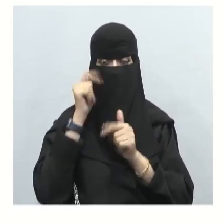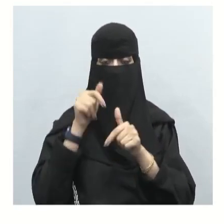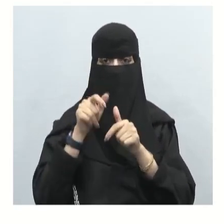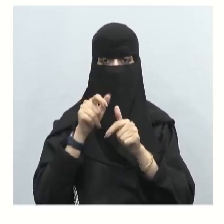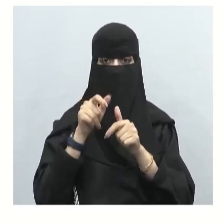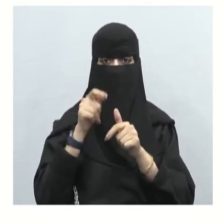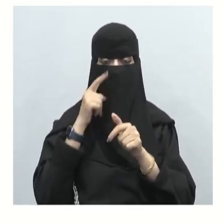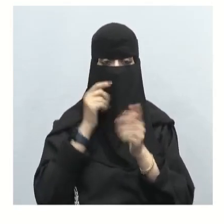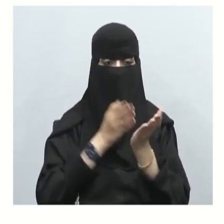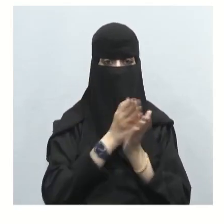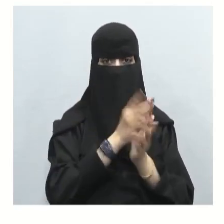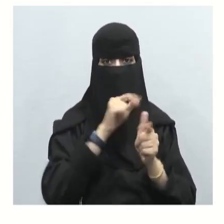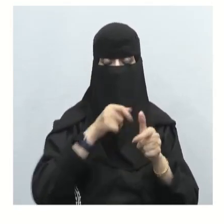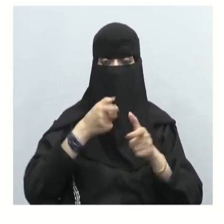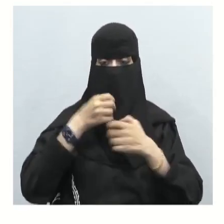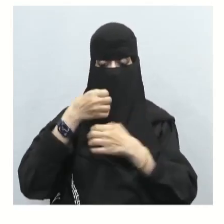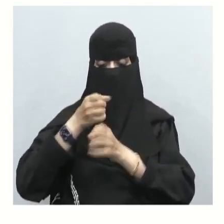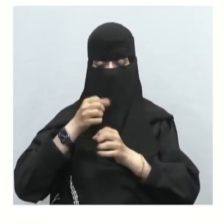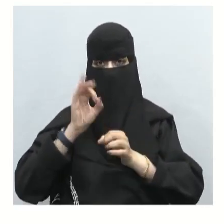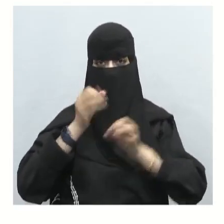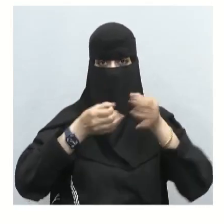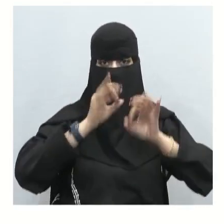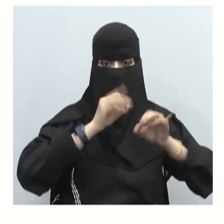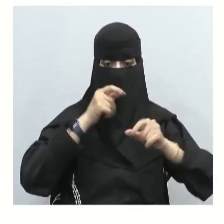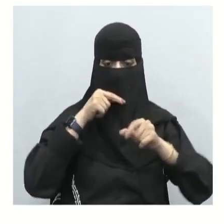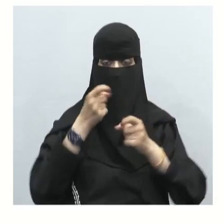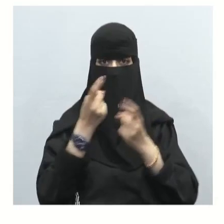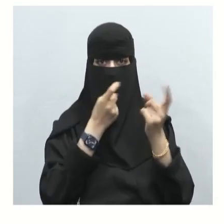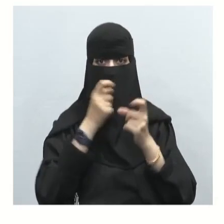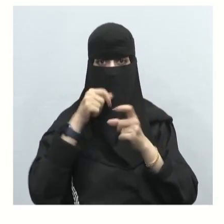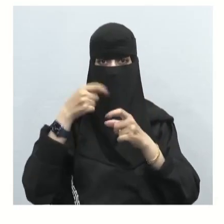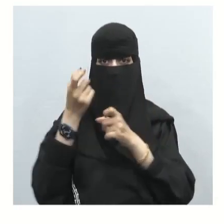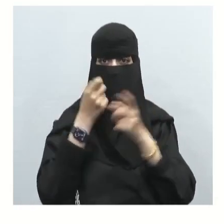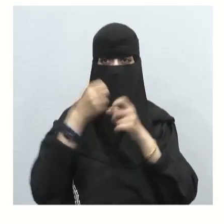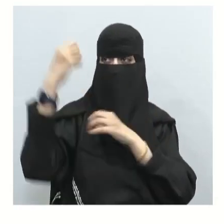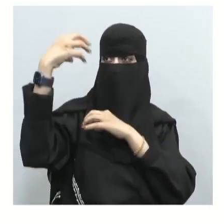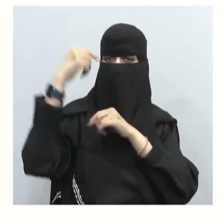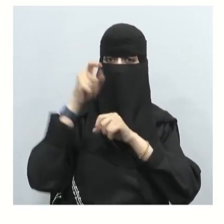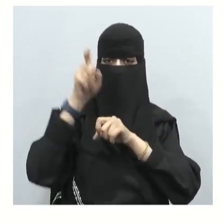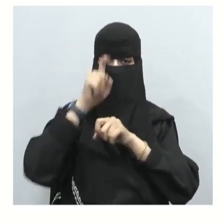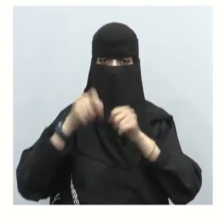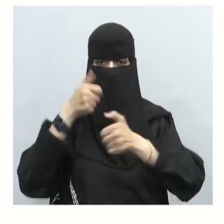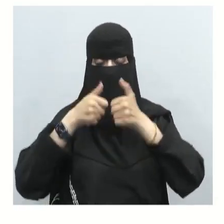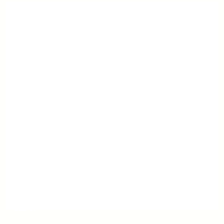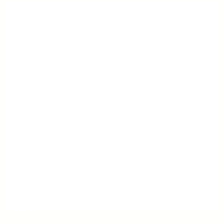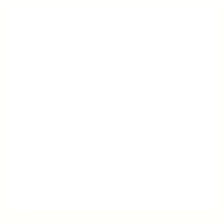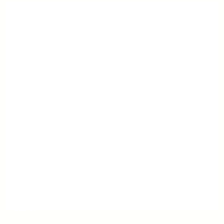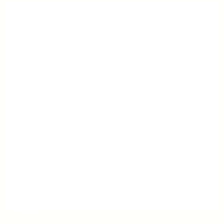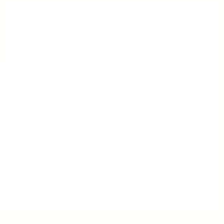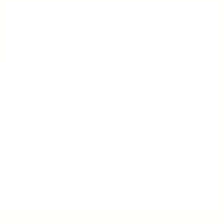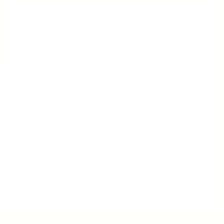سنه نتطرق لمختبر الفيزياء في تجربه استقطاب الضوء ونتطرق لاسئله الاختبار المقنن